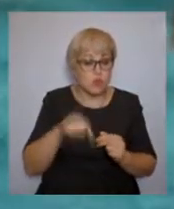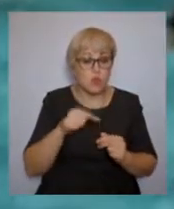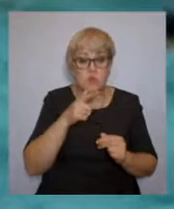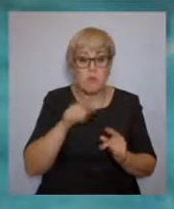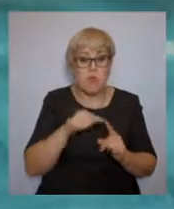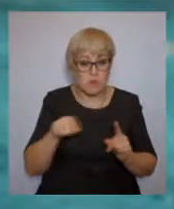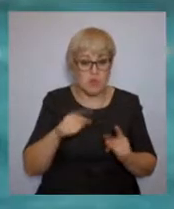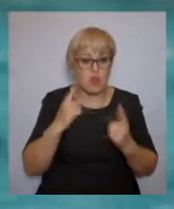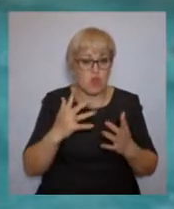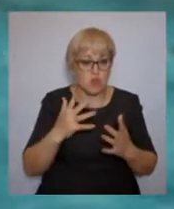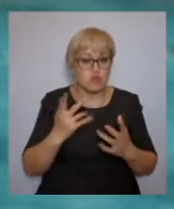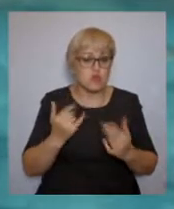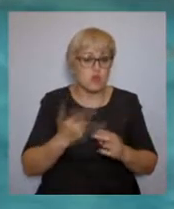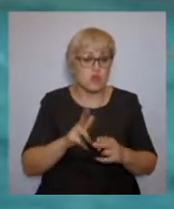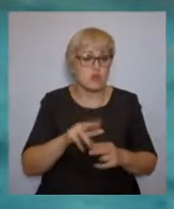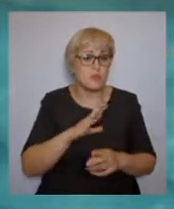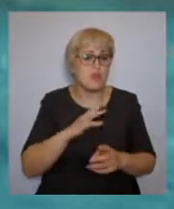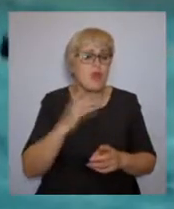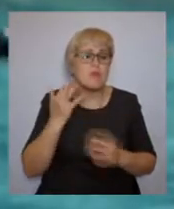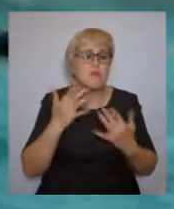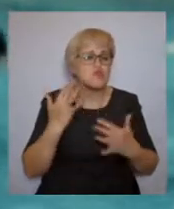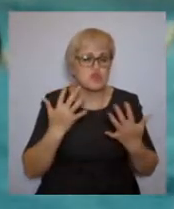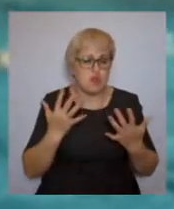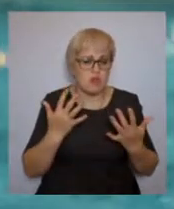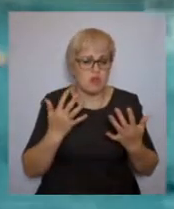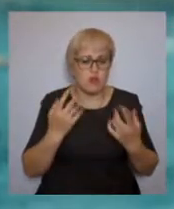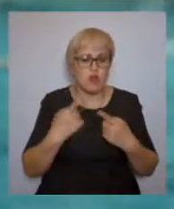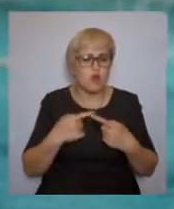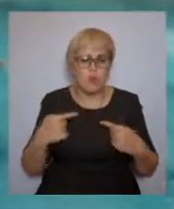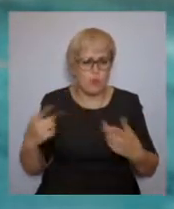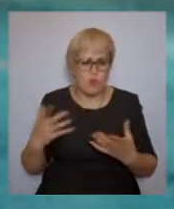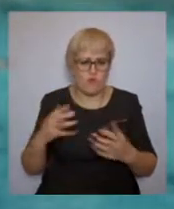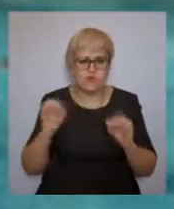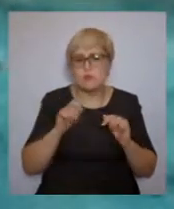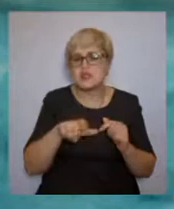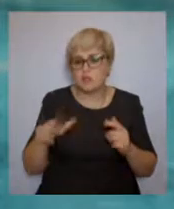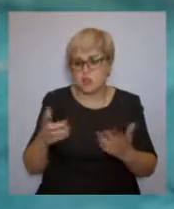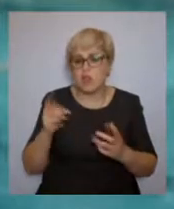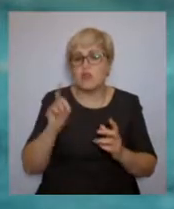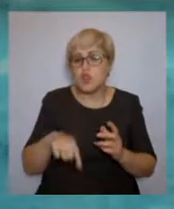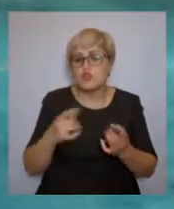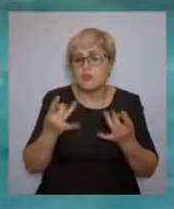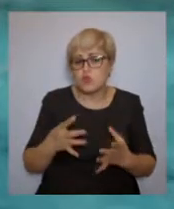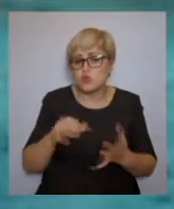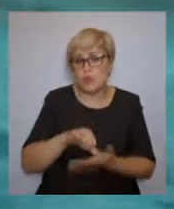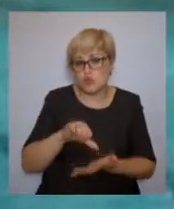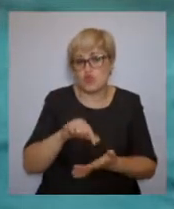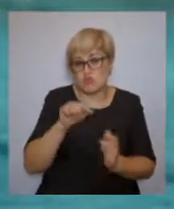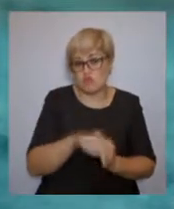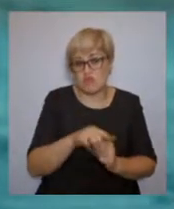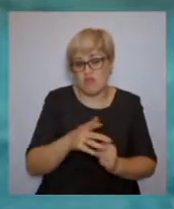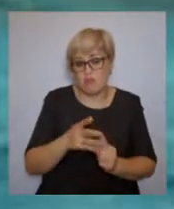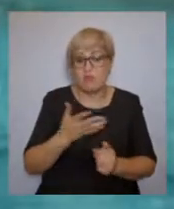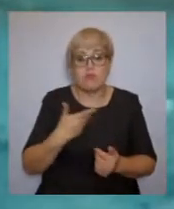большей степени австралийскую спортсменка метро по листку которые вели но там обалденную пропаганду для того чтобы